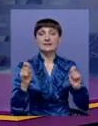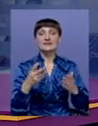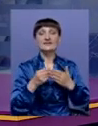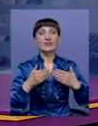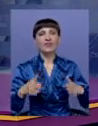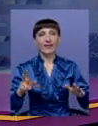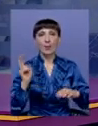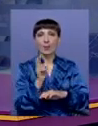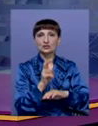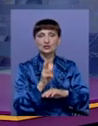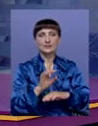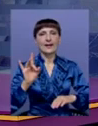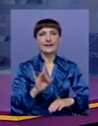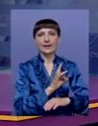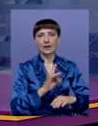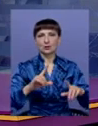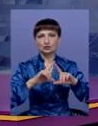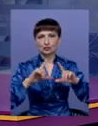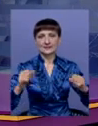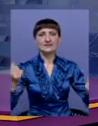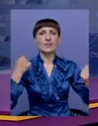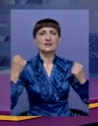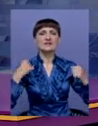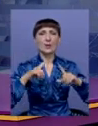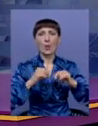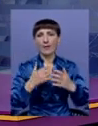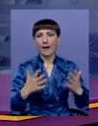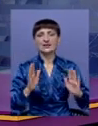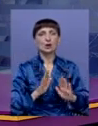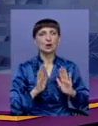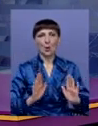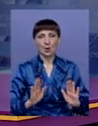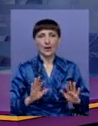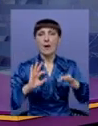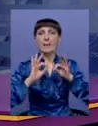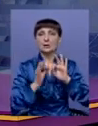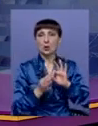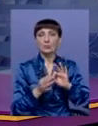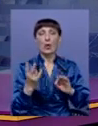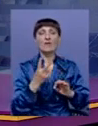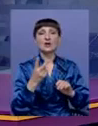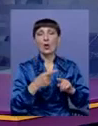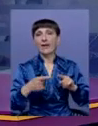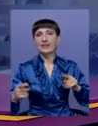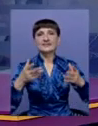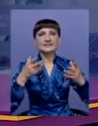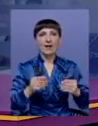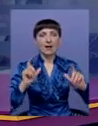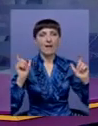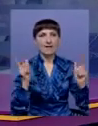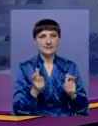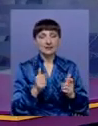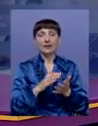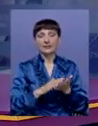для посещения и религиозные учреждения, спортивные комплексы и не только. Подробнее о втором этапе смягчения карантинных